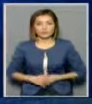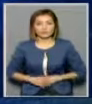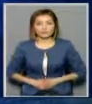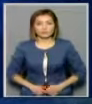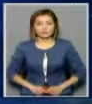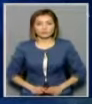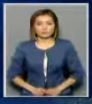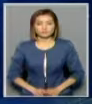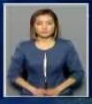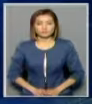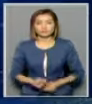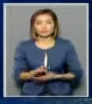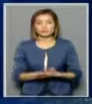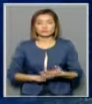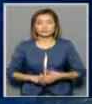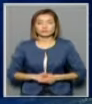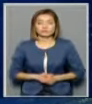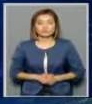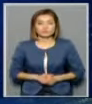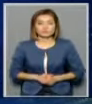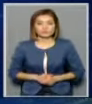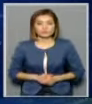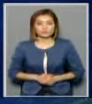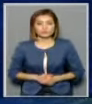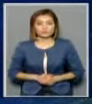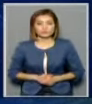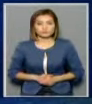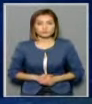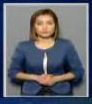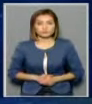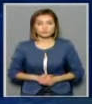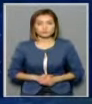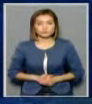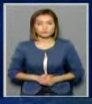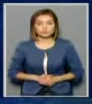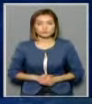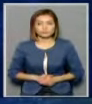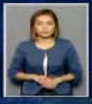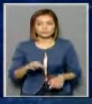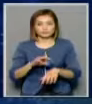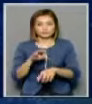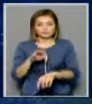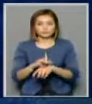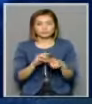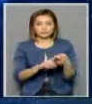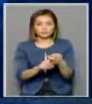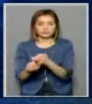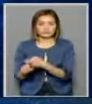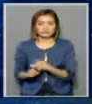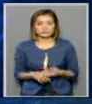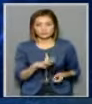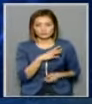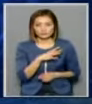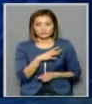жібердік. Onun кейін әркім клиент әрбір тұрғын өзінің малының аузын уыты жоғары тұзды сумен